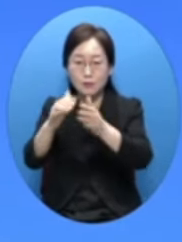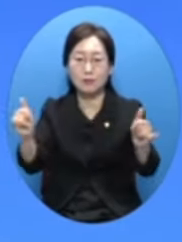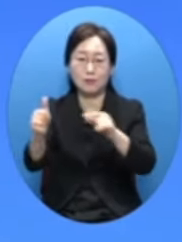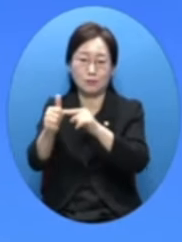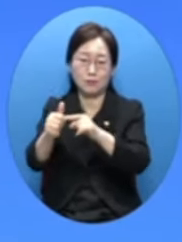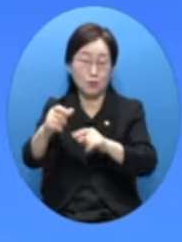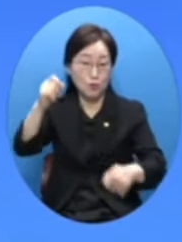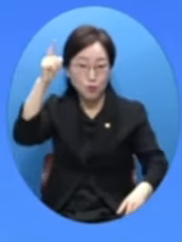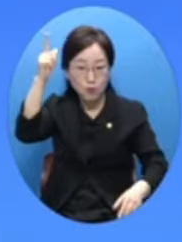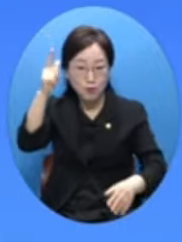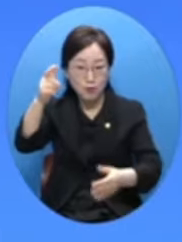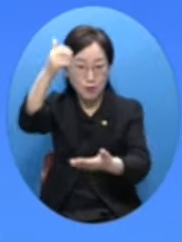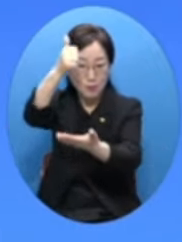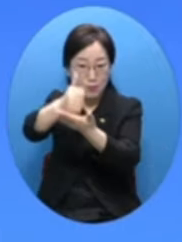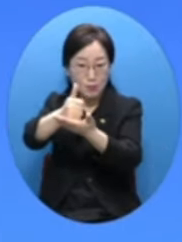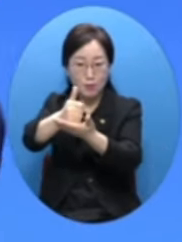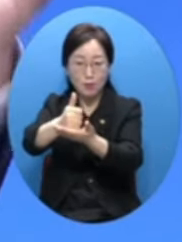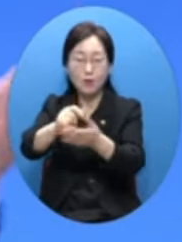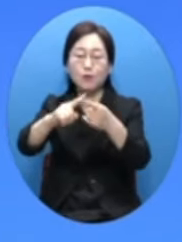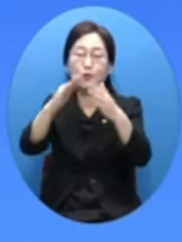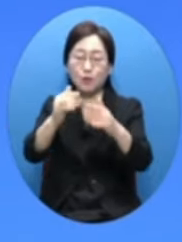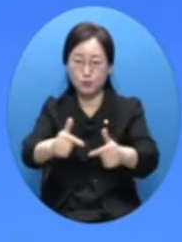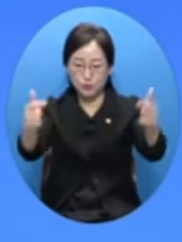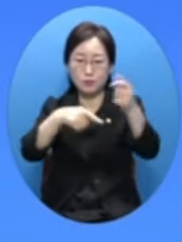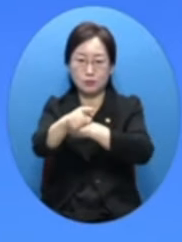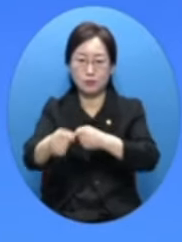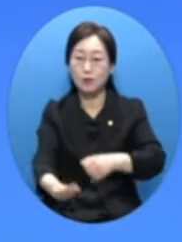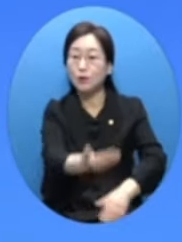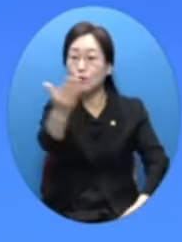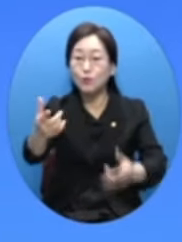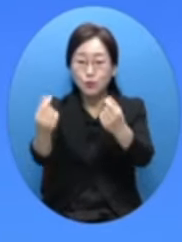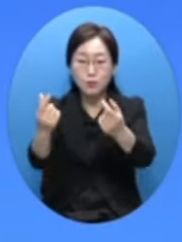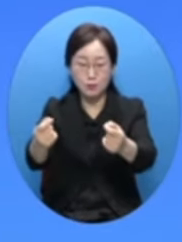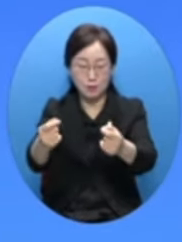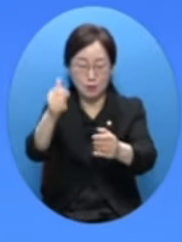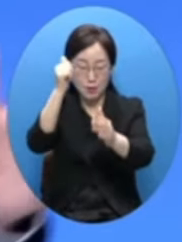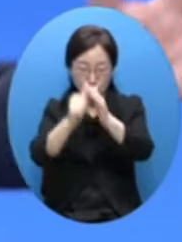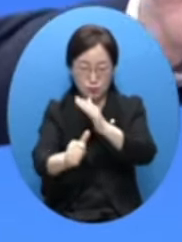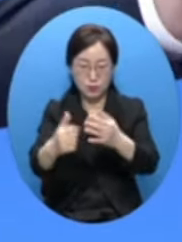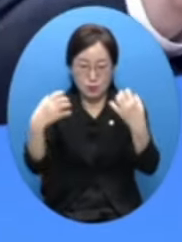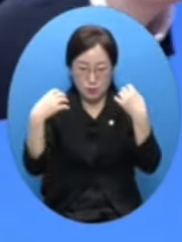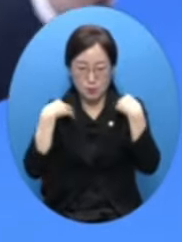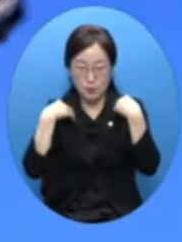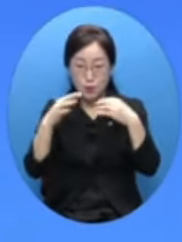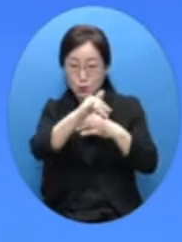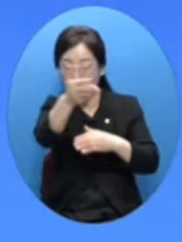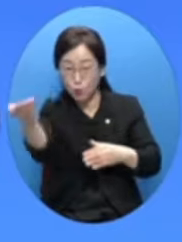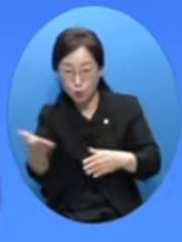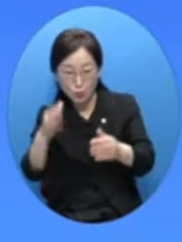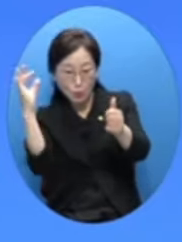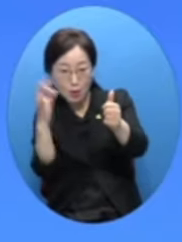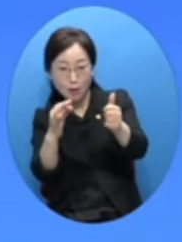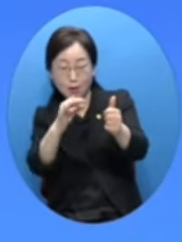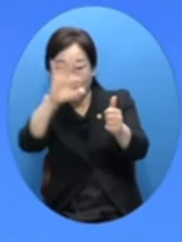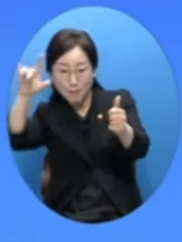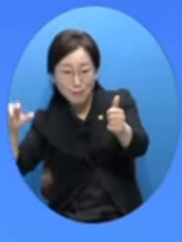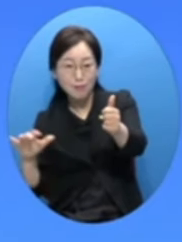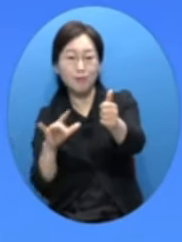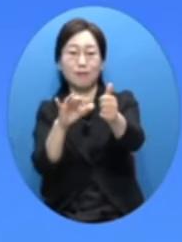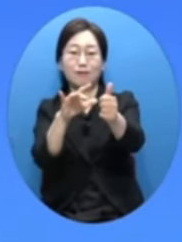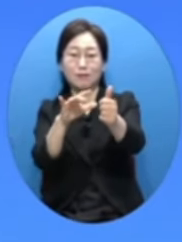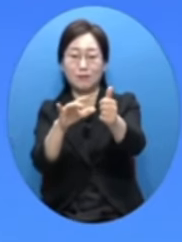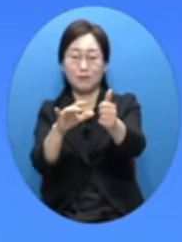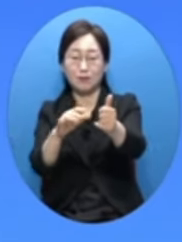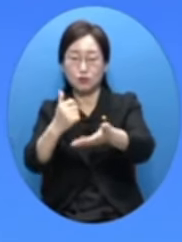지도자가 세워지면 교회는 부흥하는 것입니다. 여러분 모두가 다 훌륭한 지도자가 되어서 여러분을 보고 수많은 사람이 구름대처럼 이 교회로 몰려오는 역사 있게